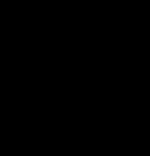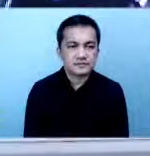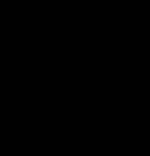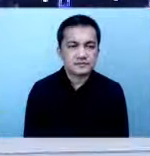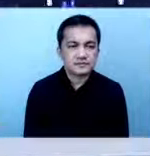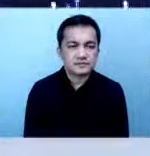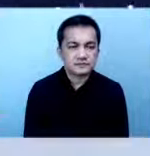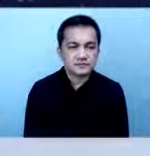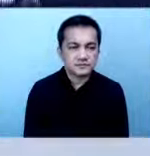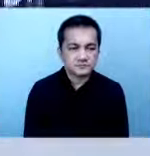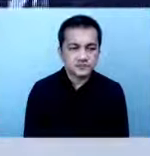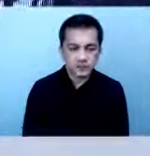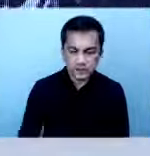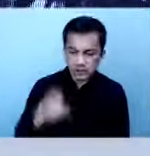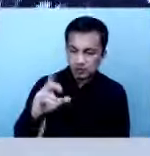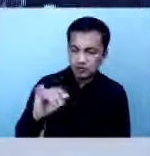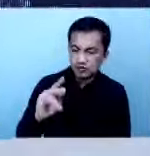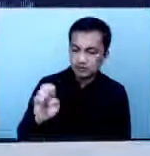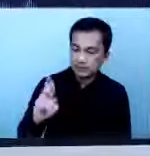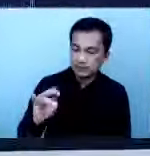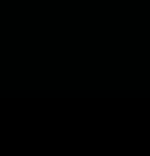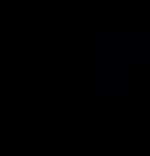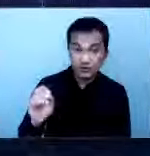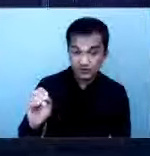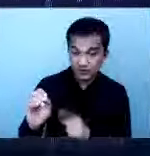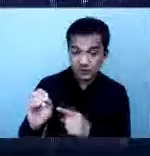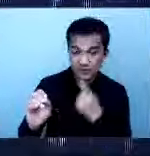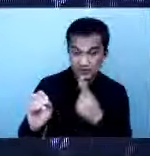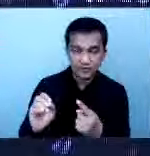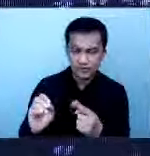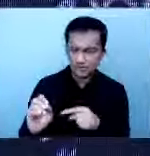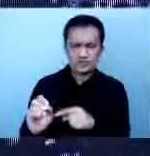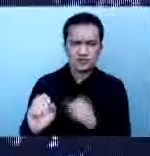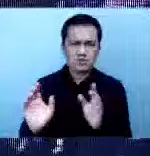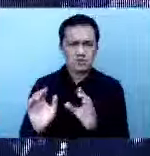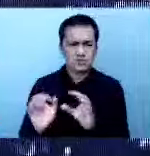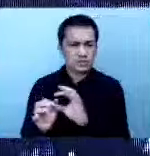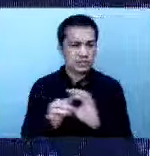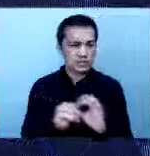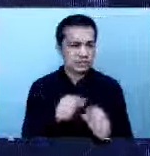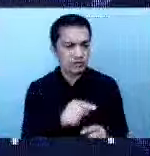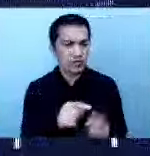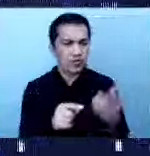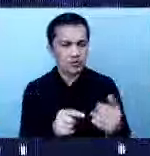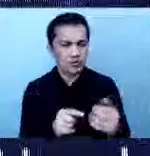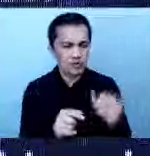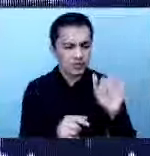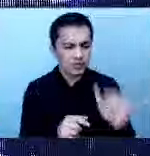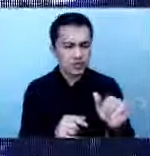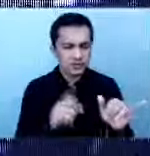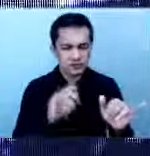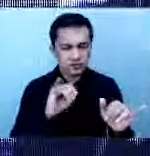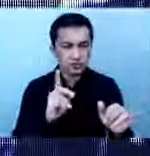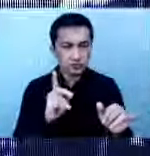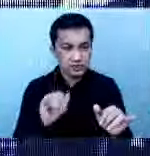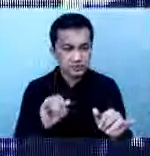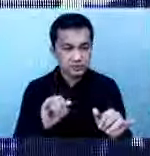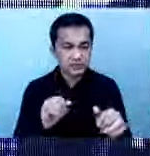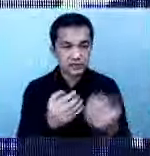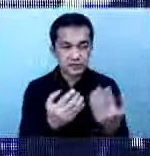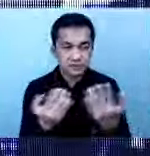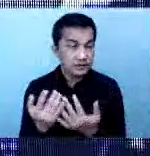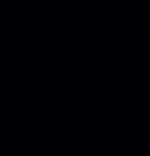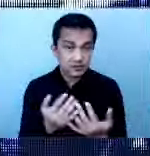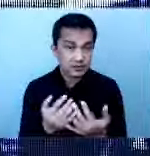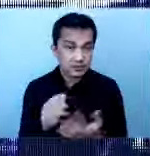Si Claudine Barreto na mismo ang nagsabing wala siyang kinalaman kung bakit absent si Jody Santa Maria sa birthday party